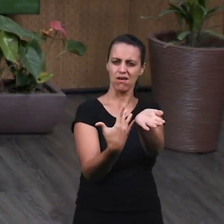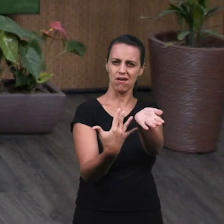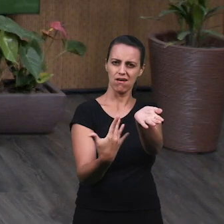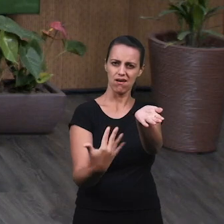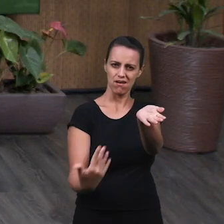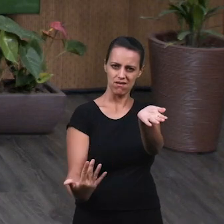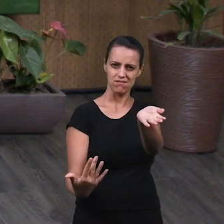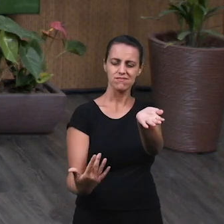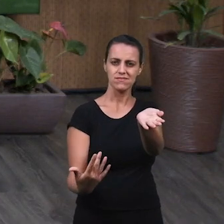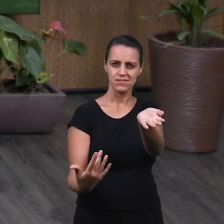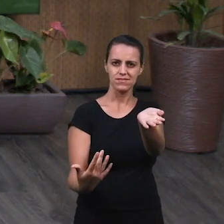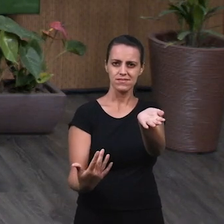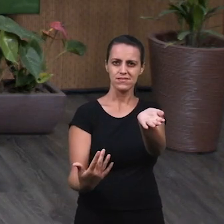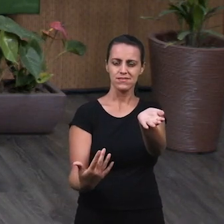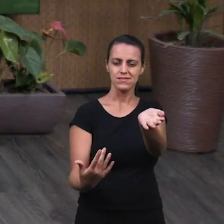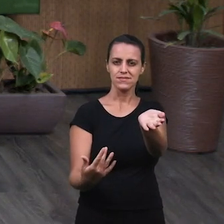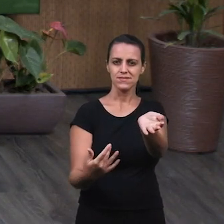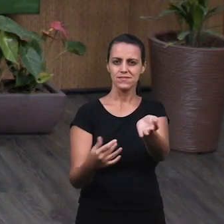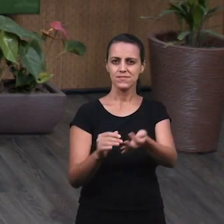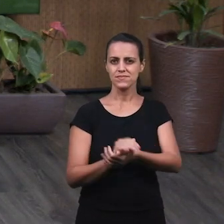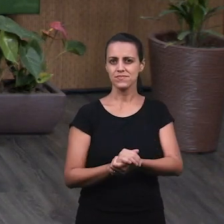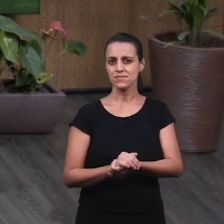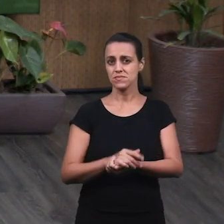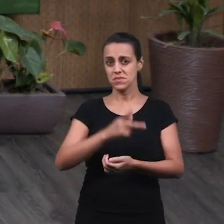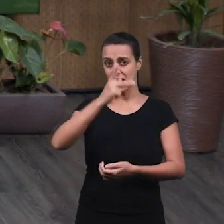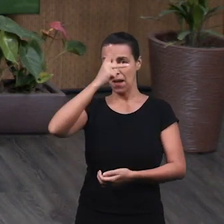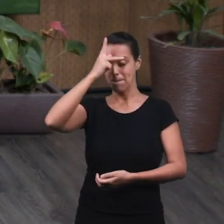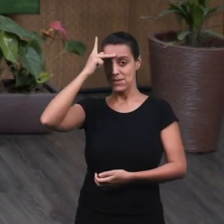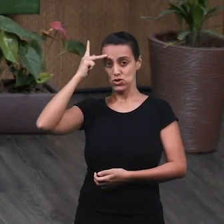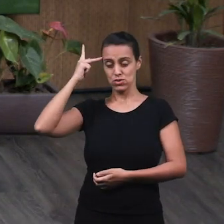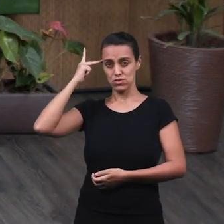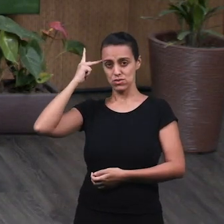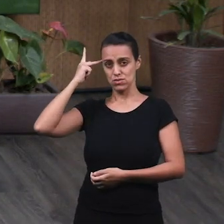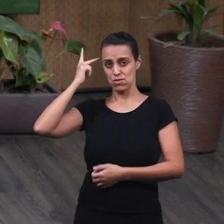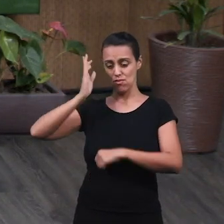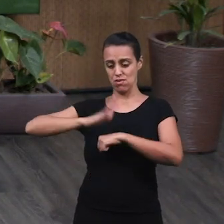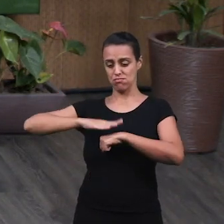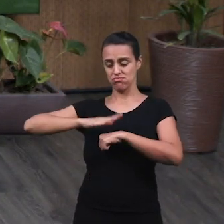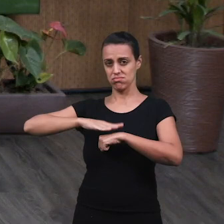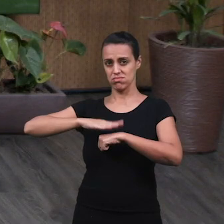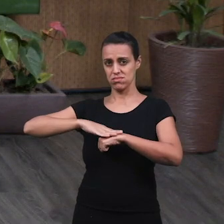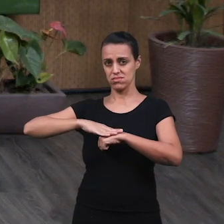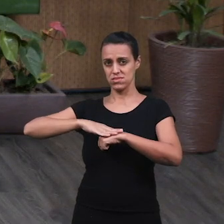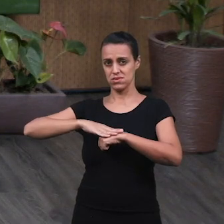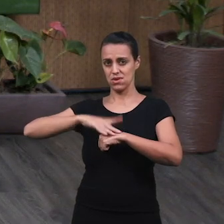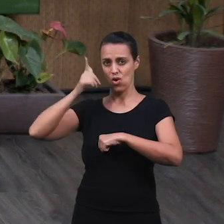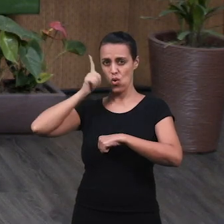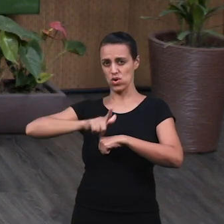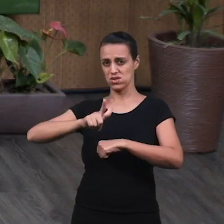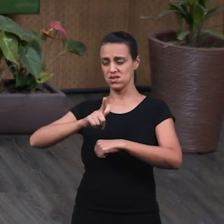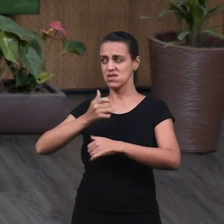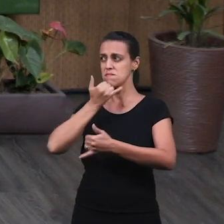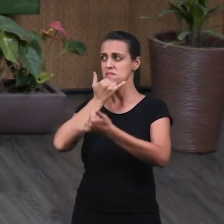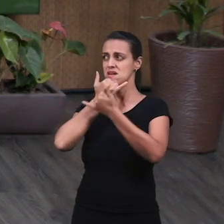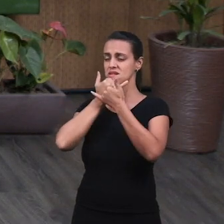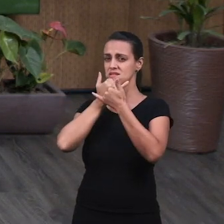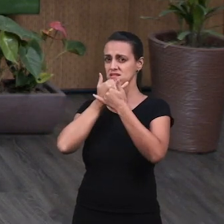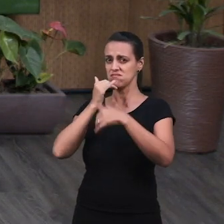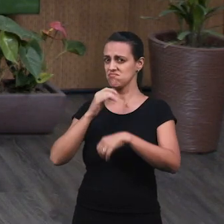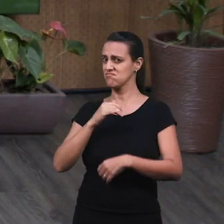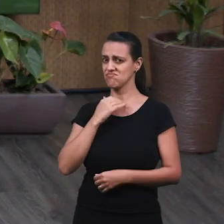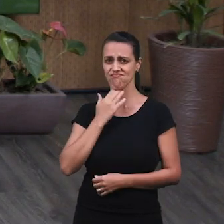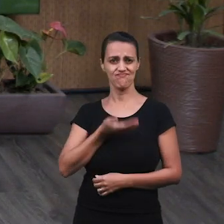l'Israélien, il n'allait pas avoir le moyen d'obtenir le pardon de ses péchés et entrer dans la présence de